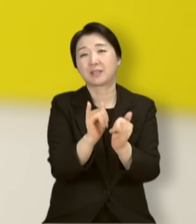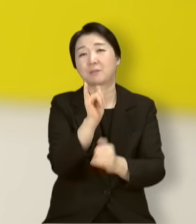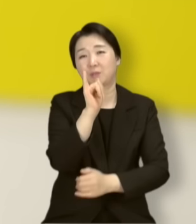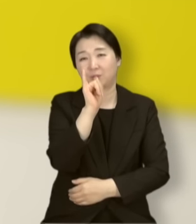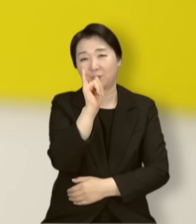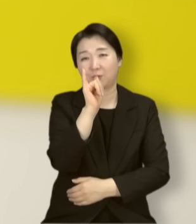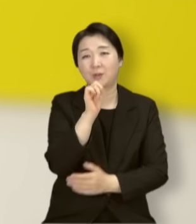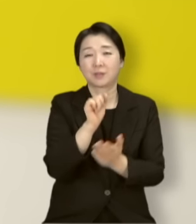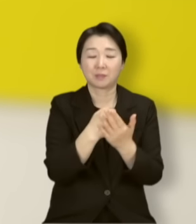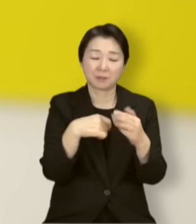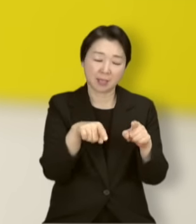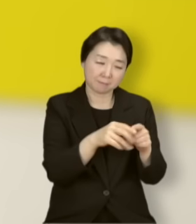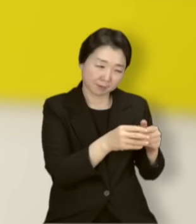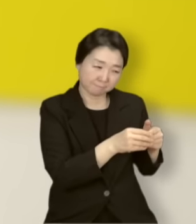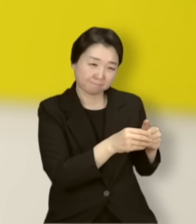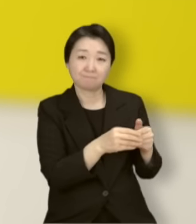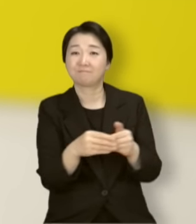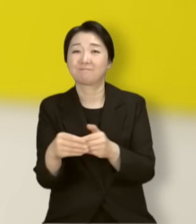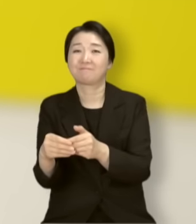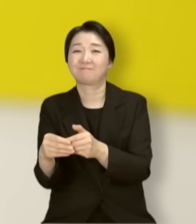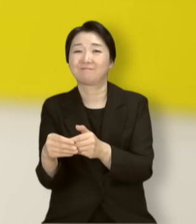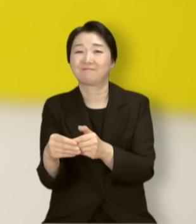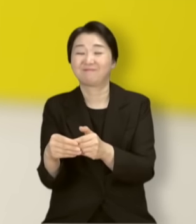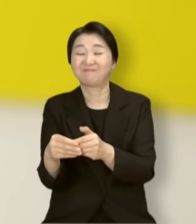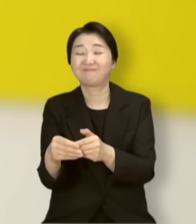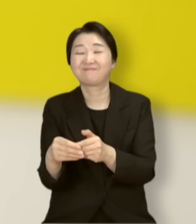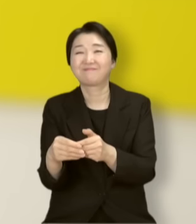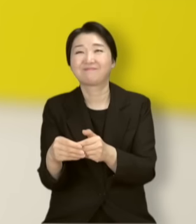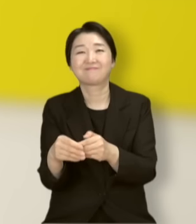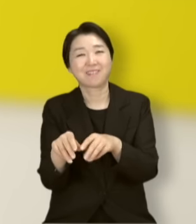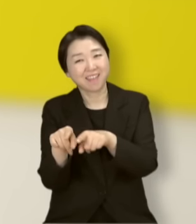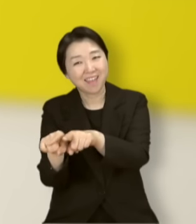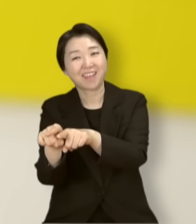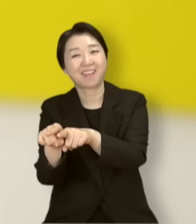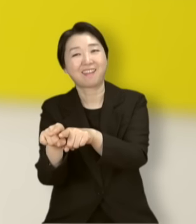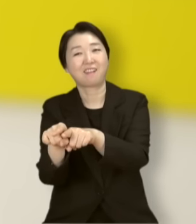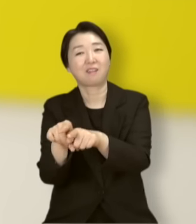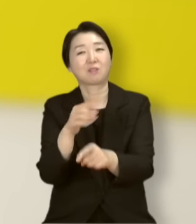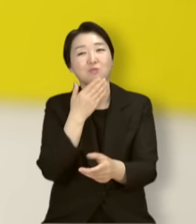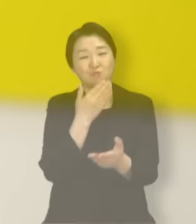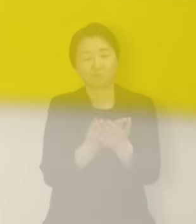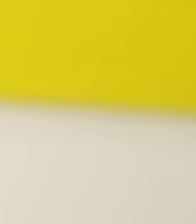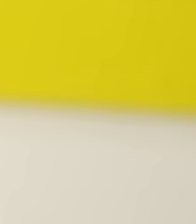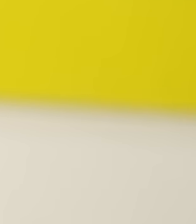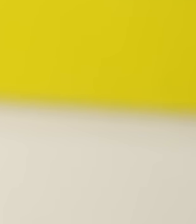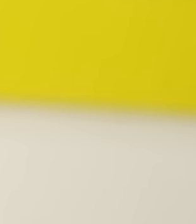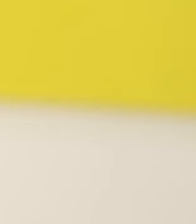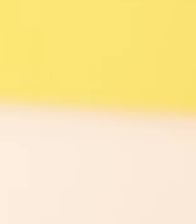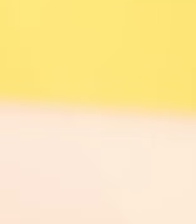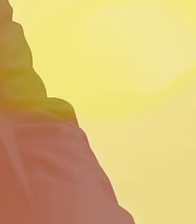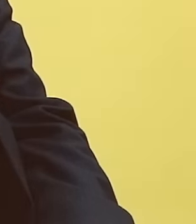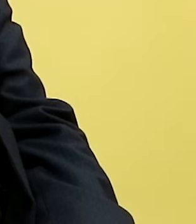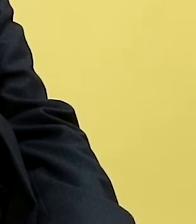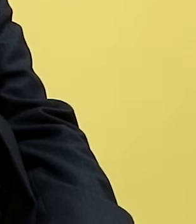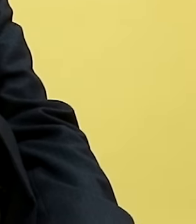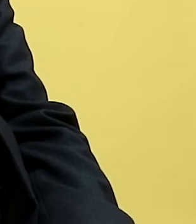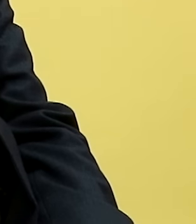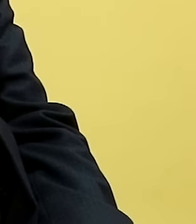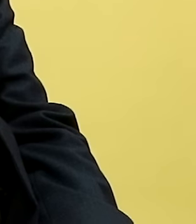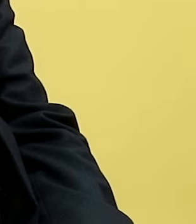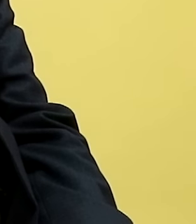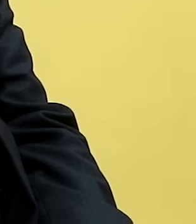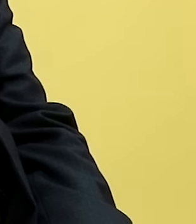네. 같이 끌어나가주는 일이 아주 옛날보다 훨씬 더 중요한 네. 그런 때라고 생각이 듭니다.